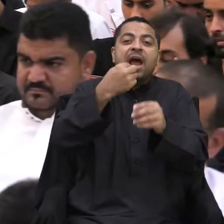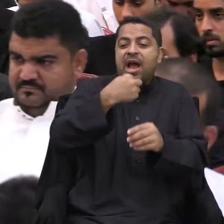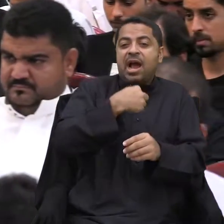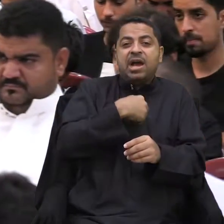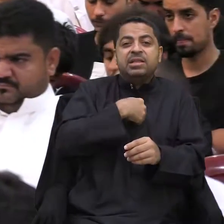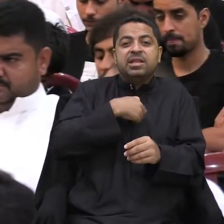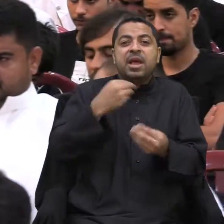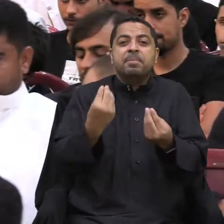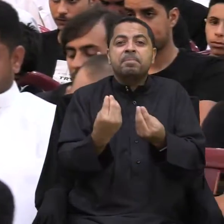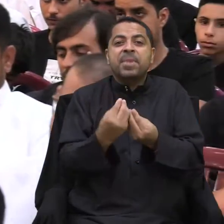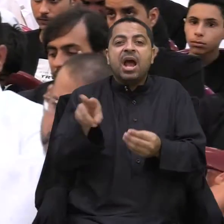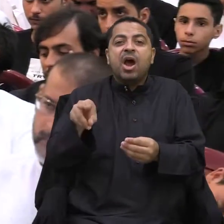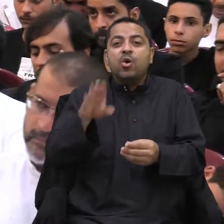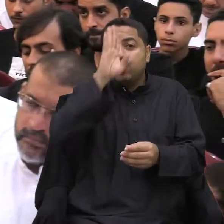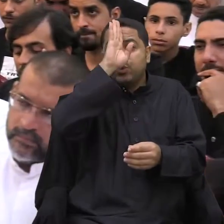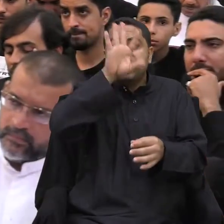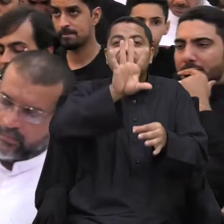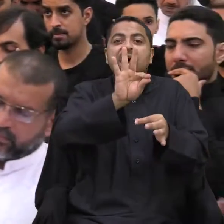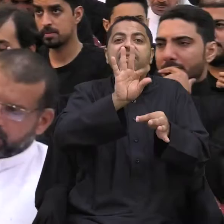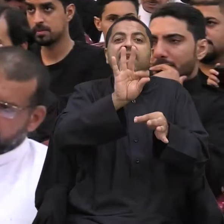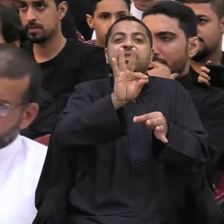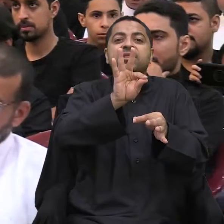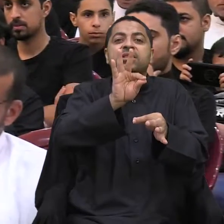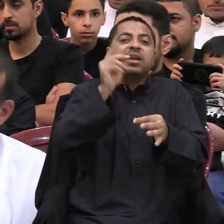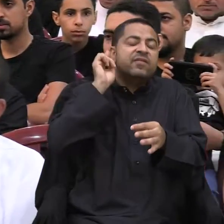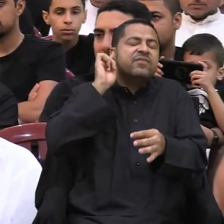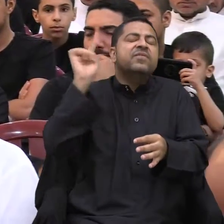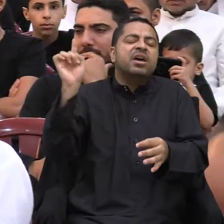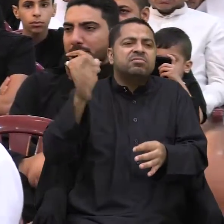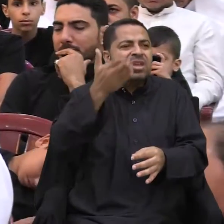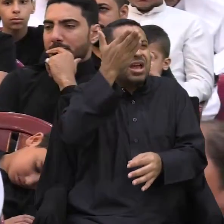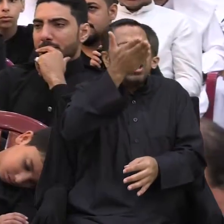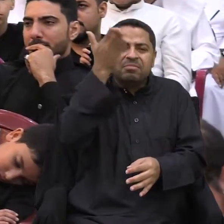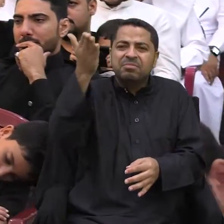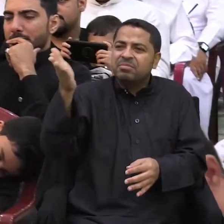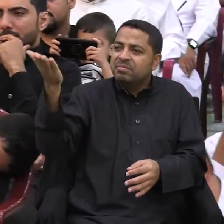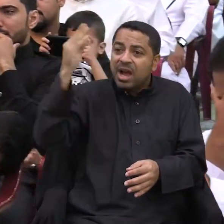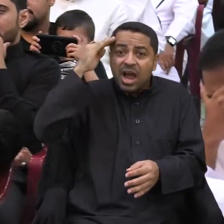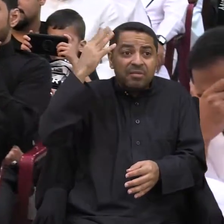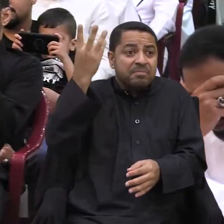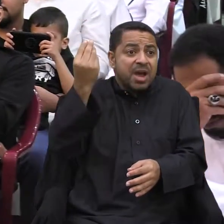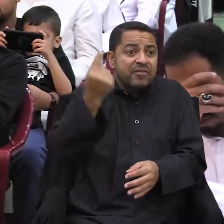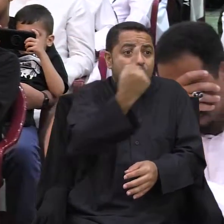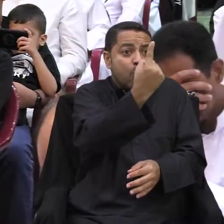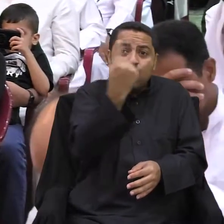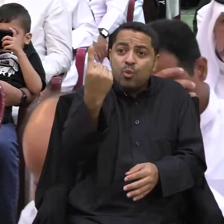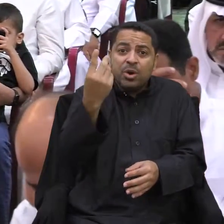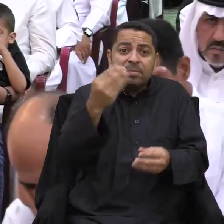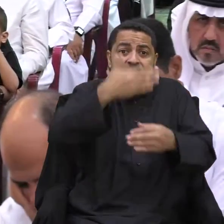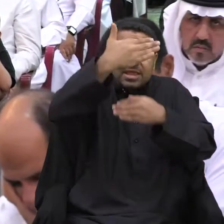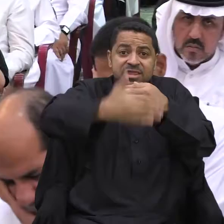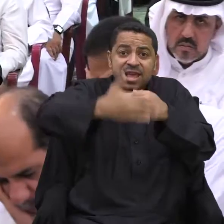رسول الله في وفي أخي الحسن، ويحكم أما في هذا